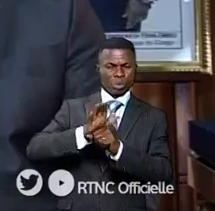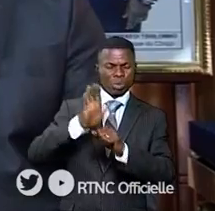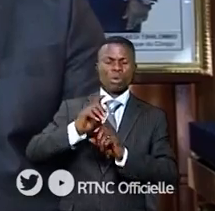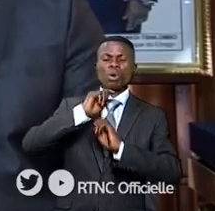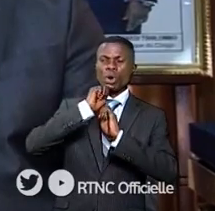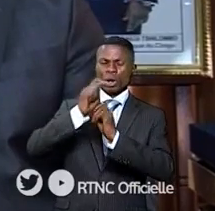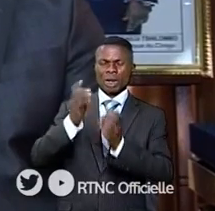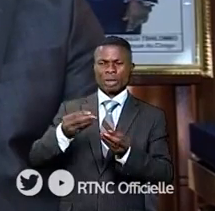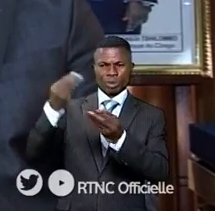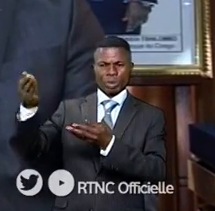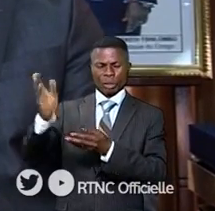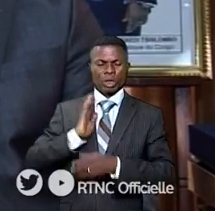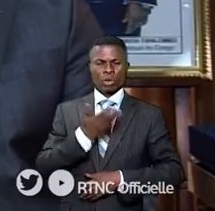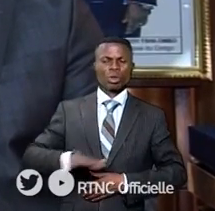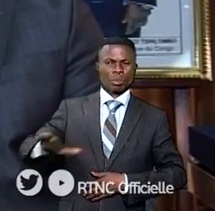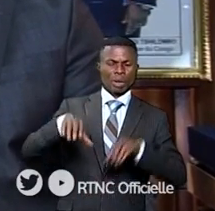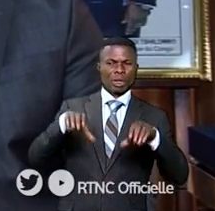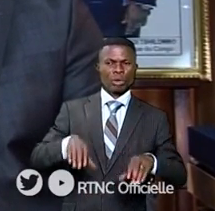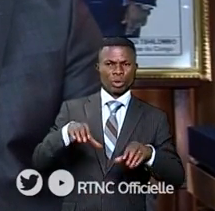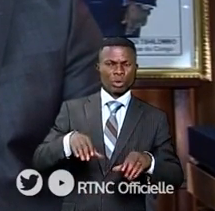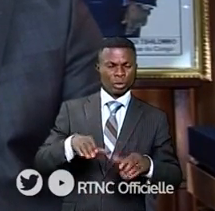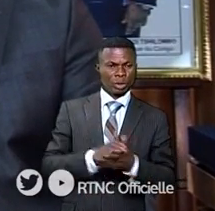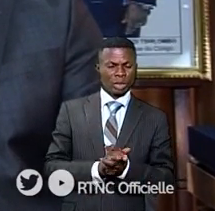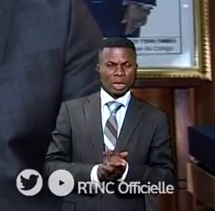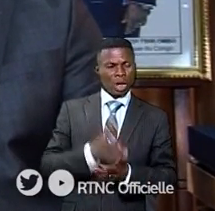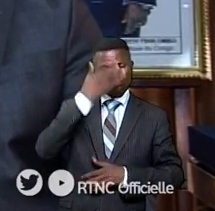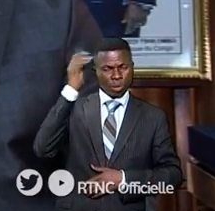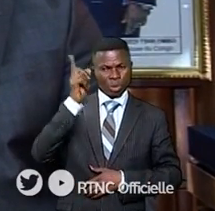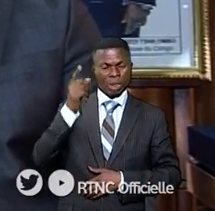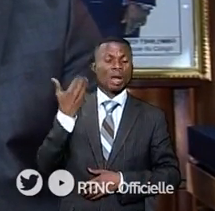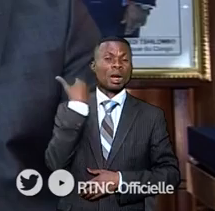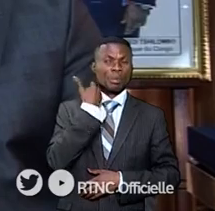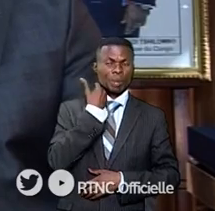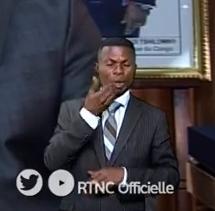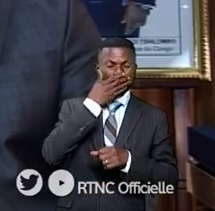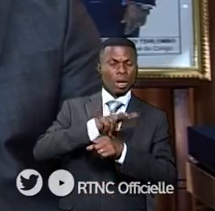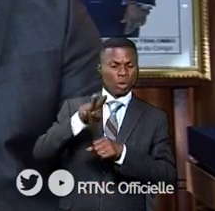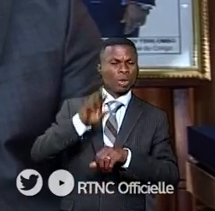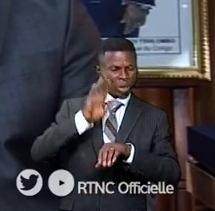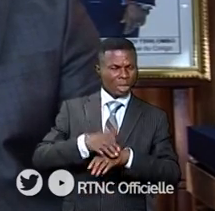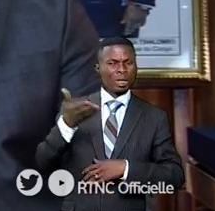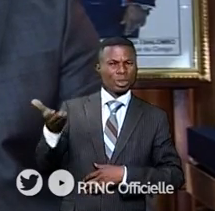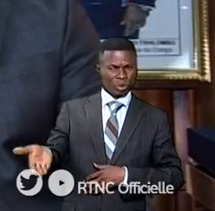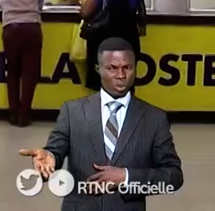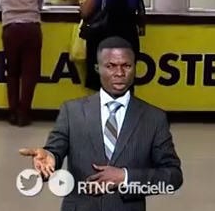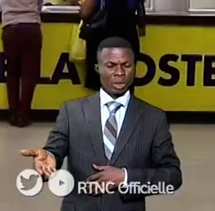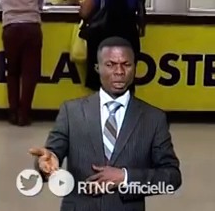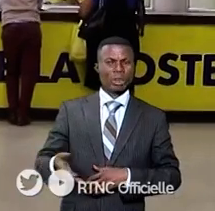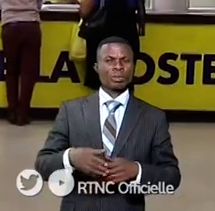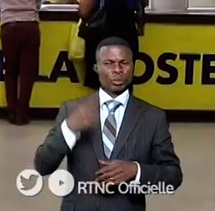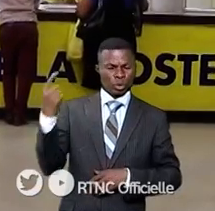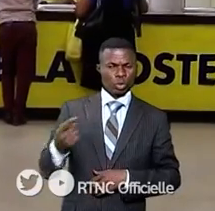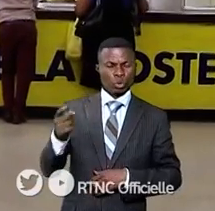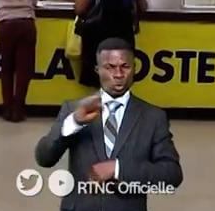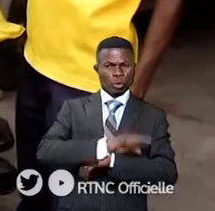Le Congo, notre pays, n'étant pas un îlot isolé, la pandémie de la COVID-19 ne l'a pas épargné. Toujours à